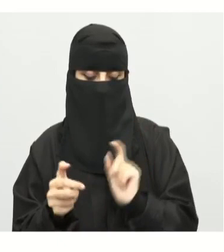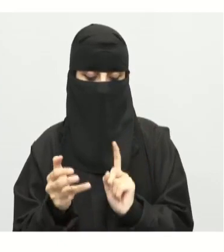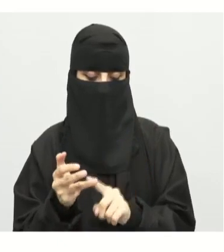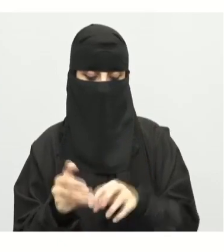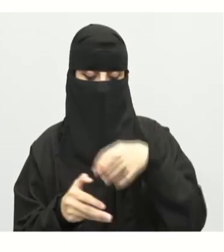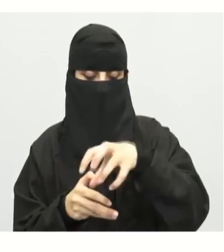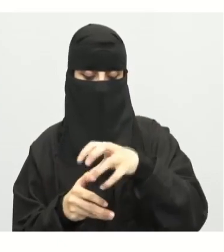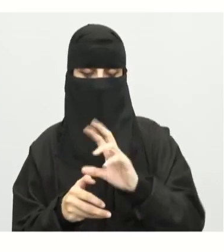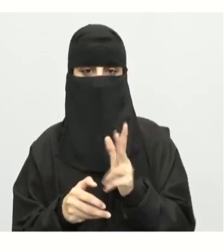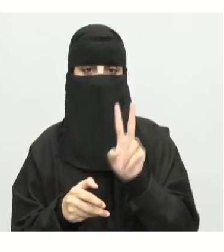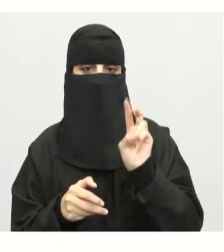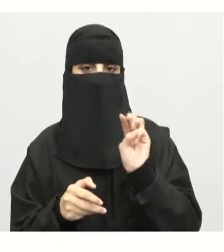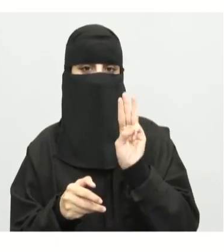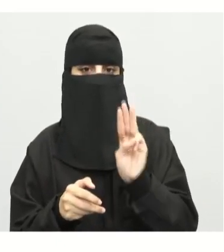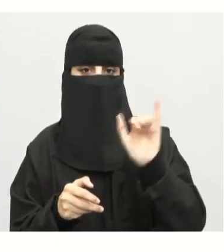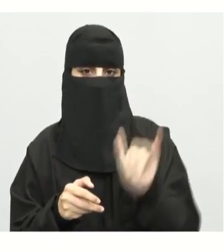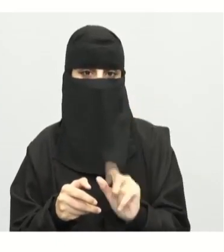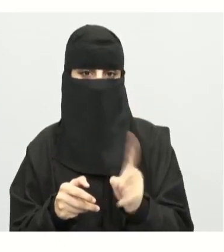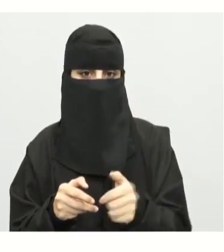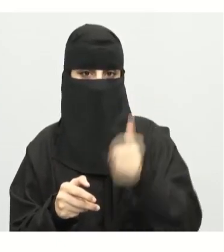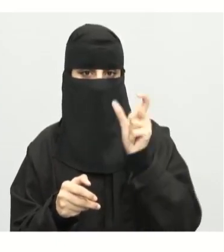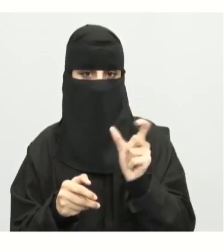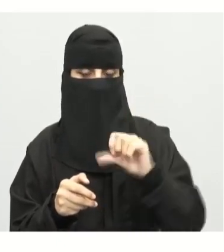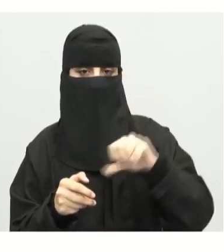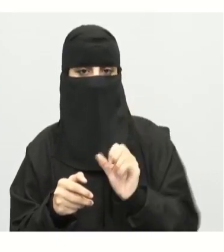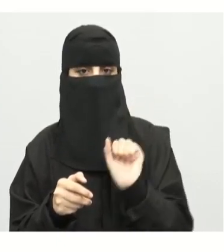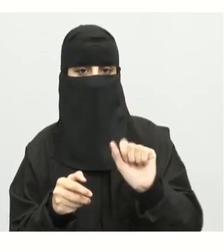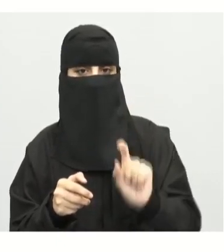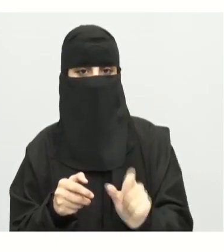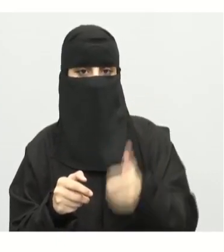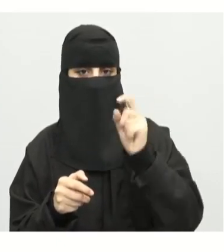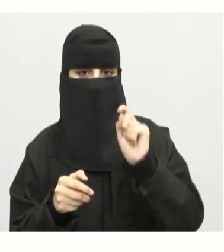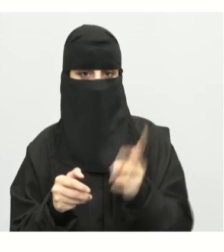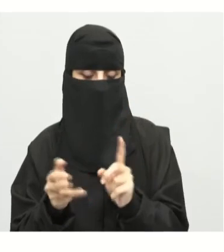جزيره تاثيران وسنافر جزيره كوران